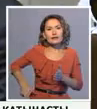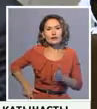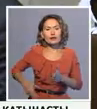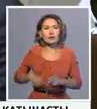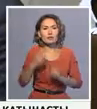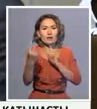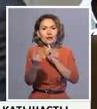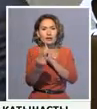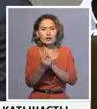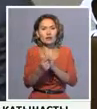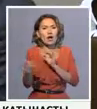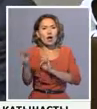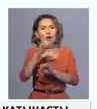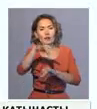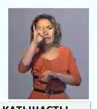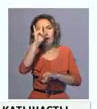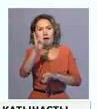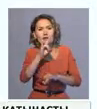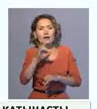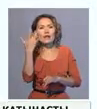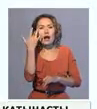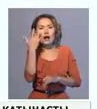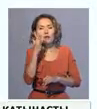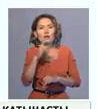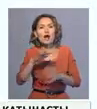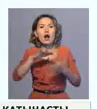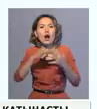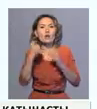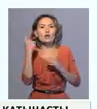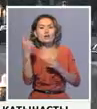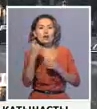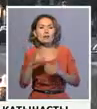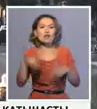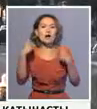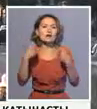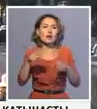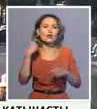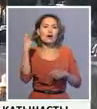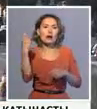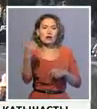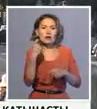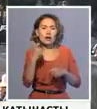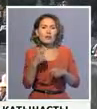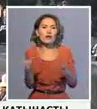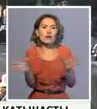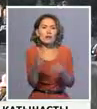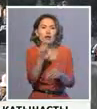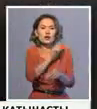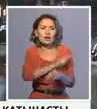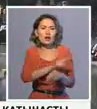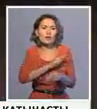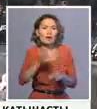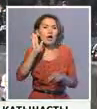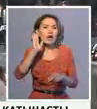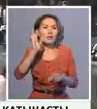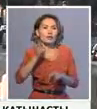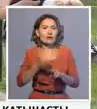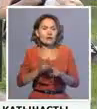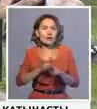болды. Сондай-ақ әкімдер Қазақстан ақш арасындағы ауыл шаруашылығы мен сауда экономикалық қатынасты нығайту мақсатында Канзас штатына